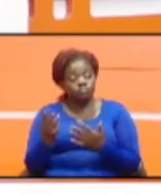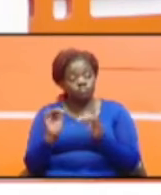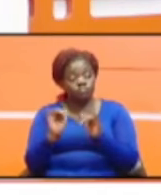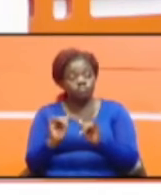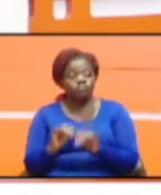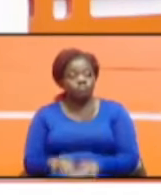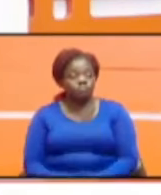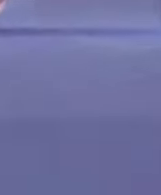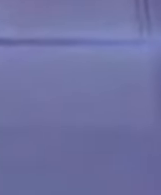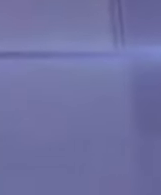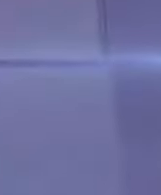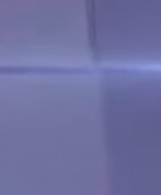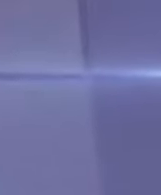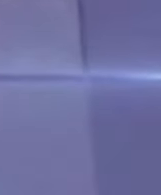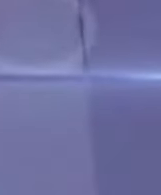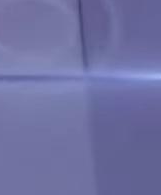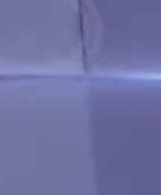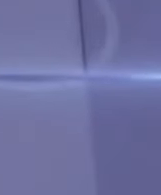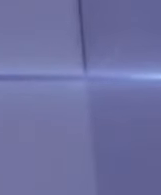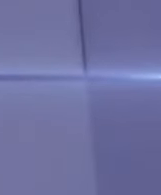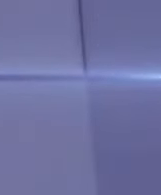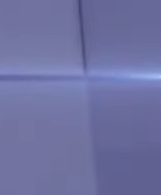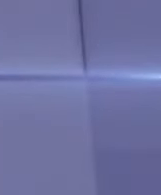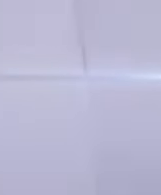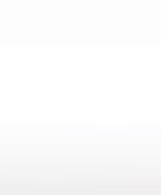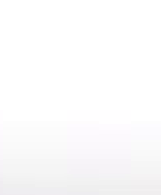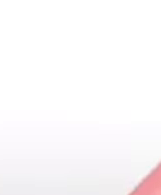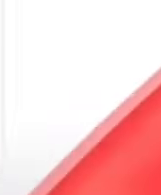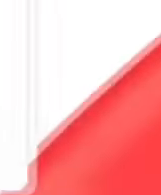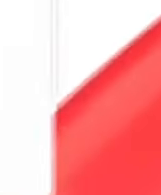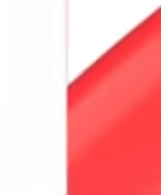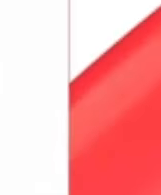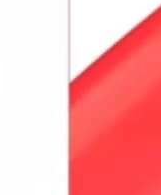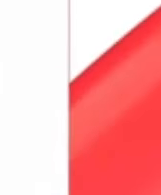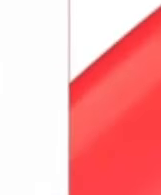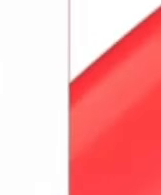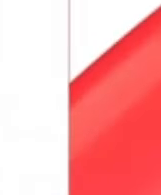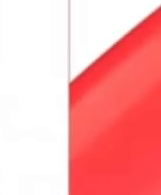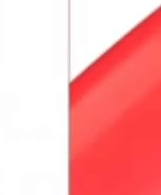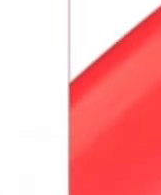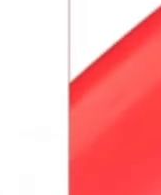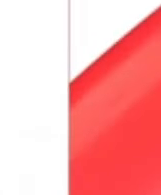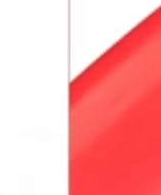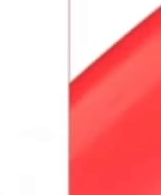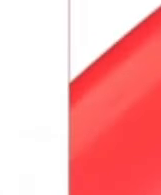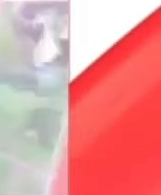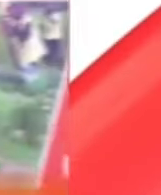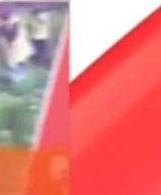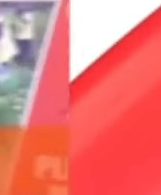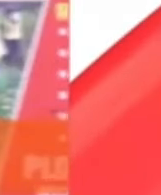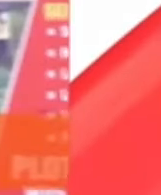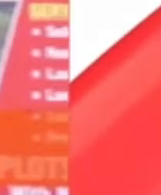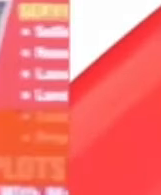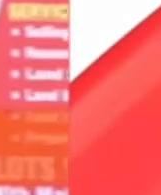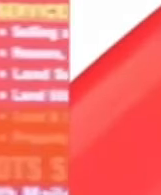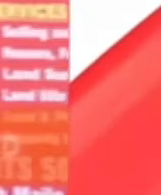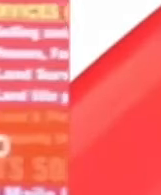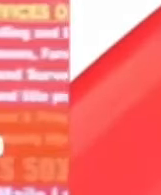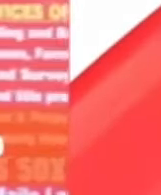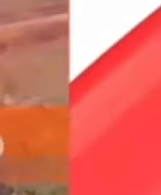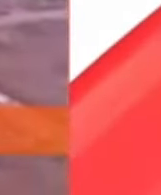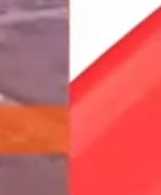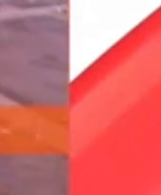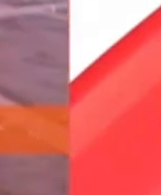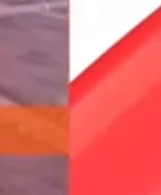ku Bukedde TV 1. Linda nemino mungatari konfufu. Big Clara H Property Services Uganda Limited. Bakafuru mwoku tunde